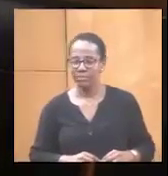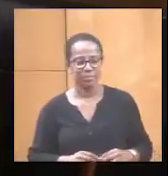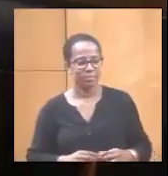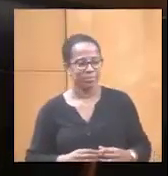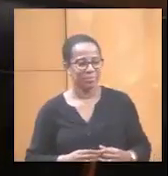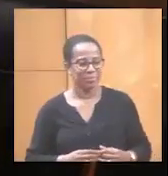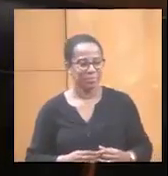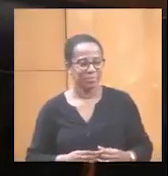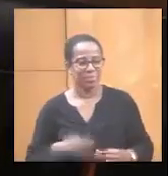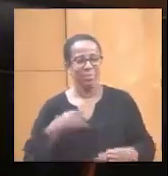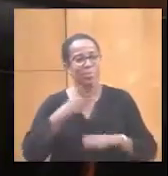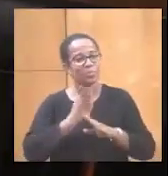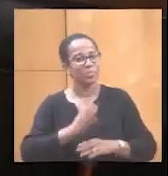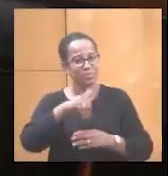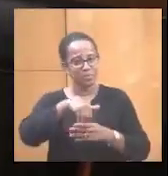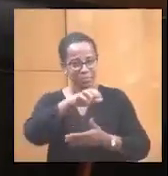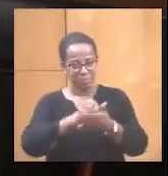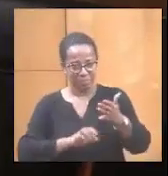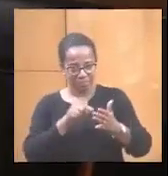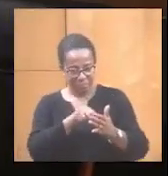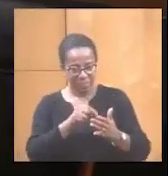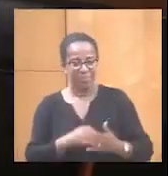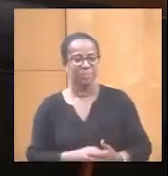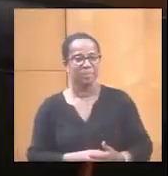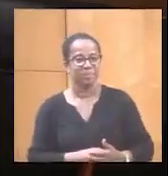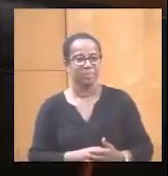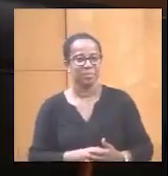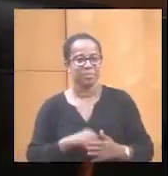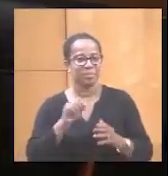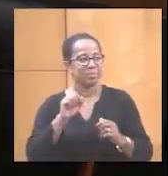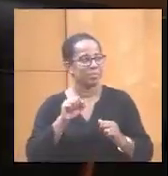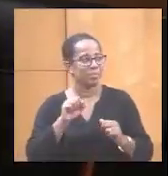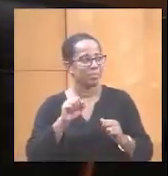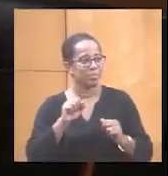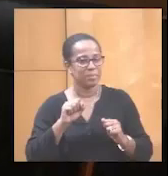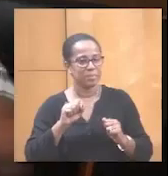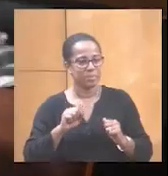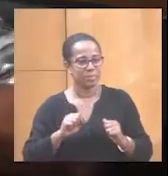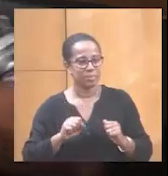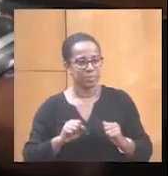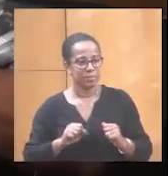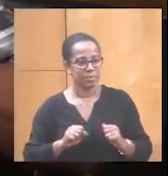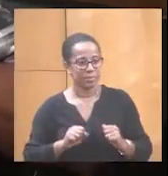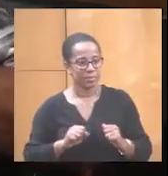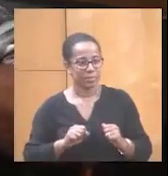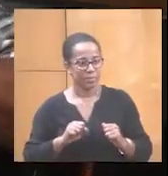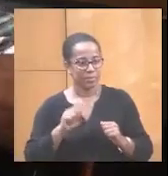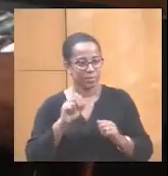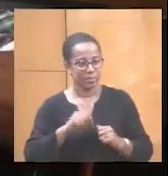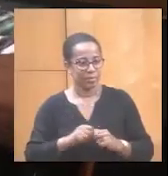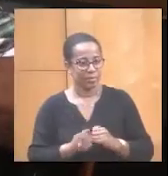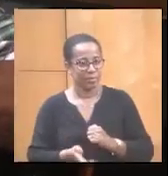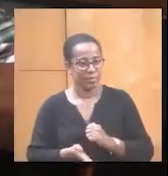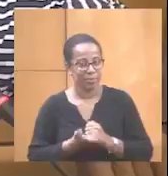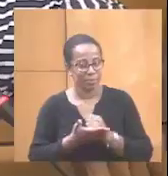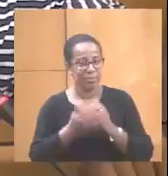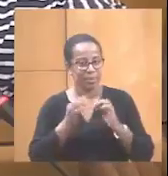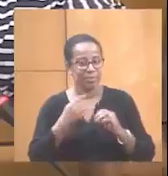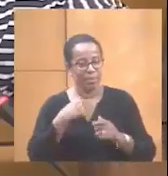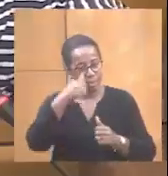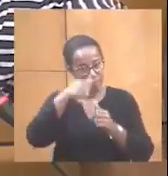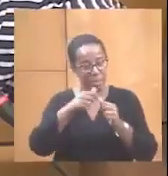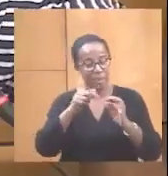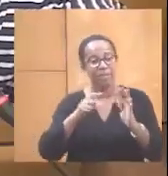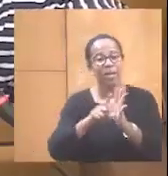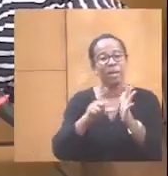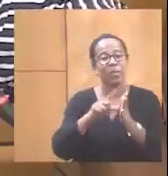Je dis que c'est prévu là-dedans, qu'on puisse porter des... Je rappelle que la loi du 27